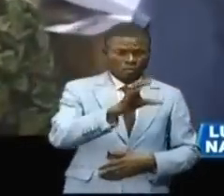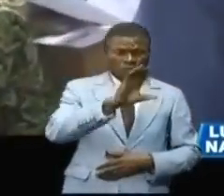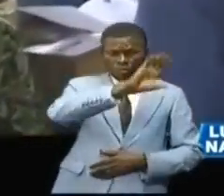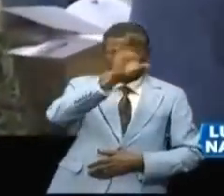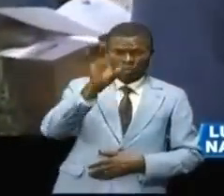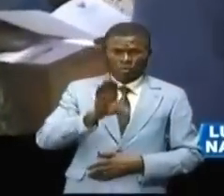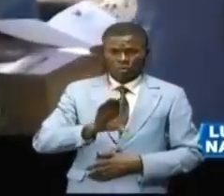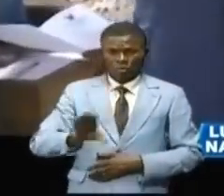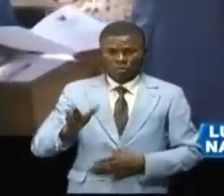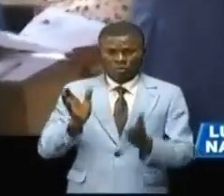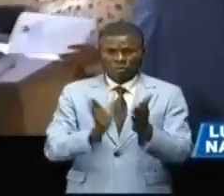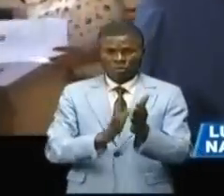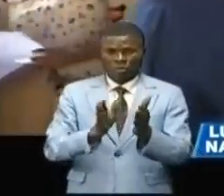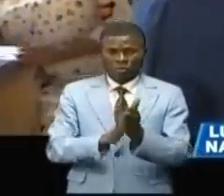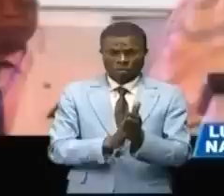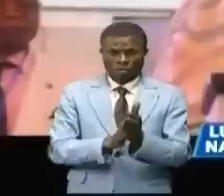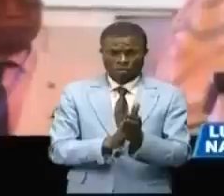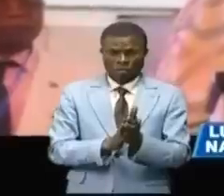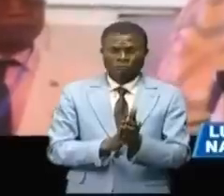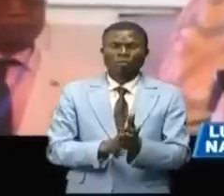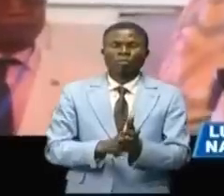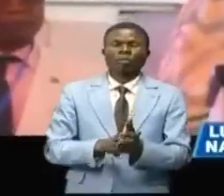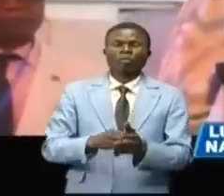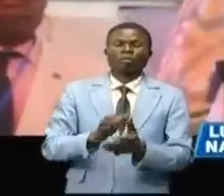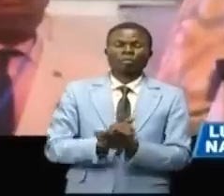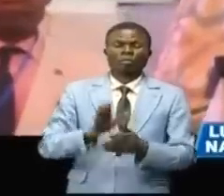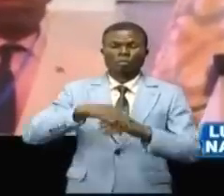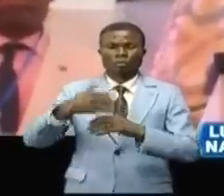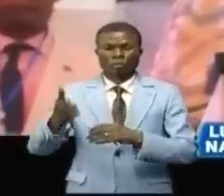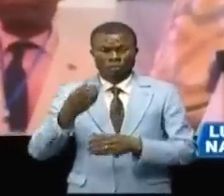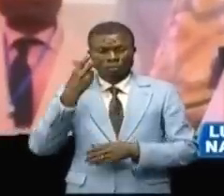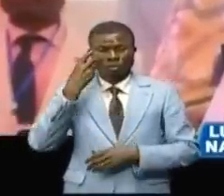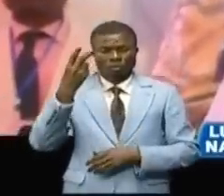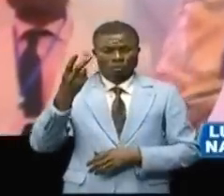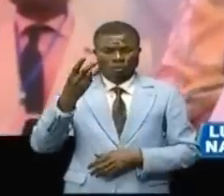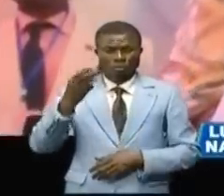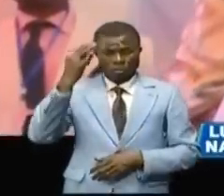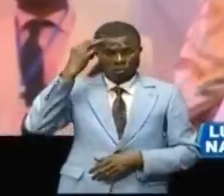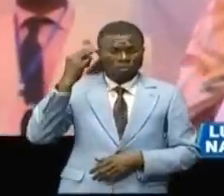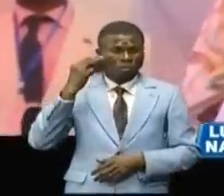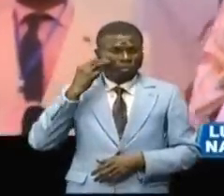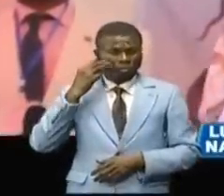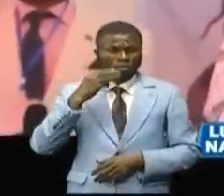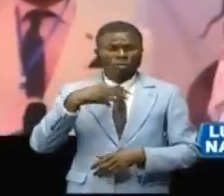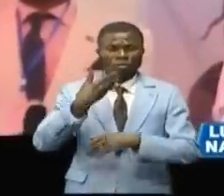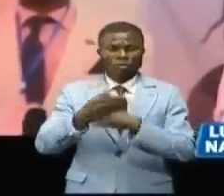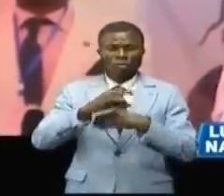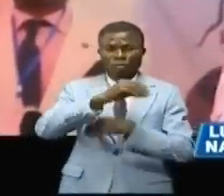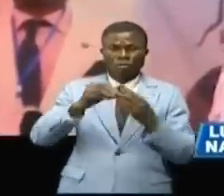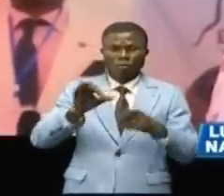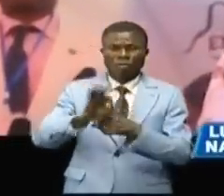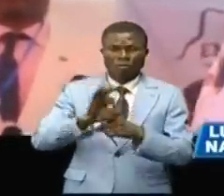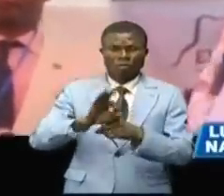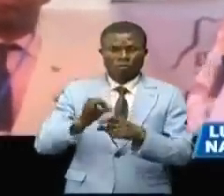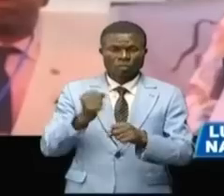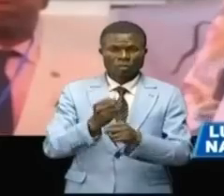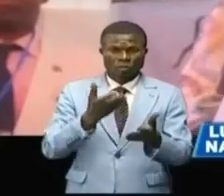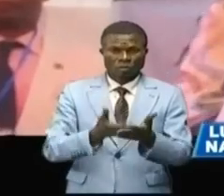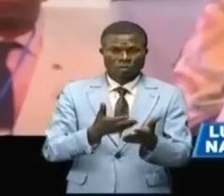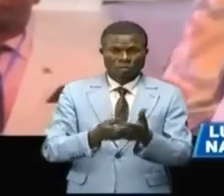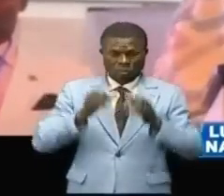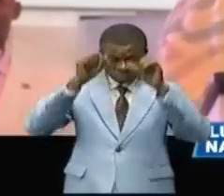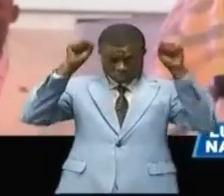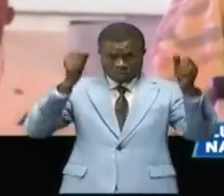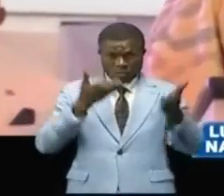appelées écoles du cycle court. D'après la ministre de la formation professionnelle Antoinette Kipoulou Kabenga, sa présence